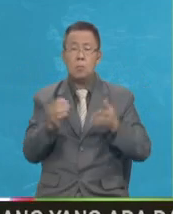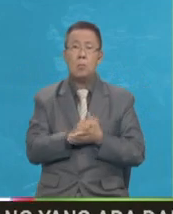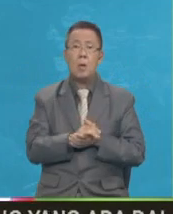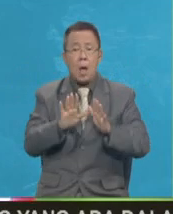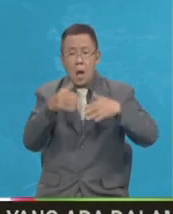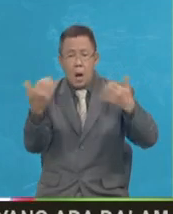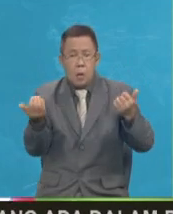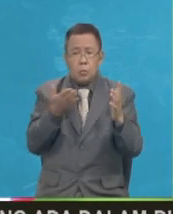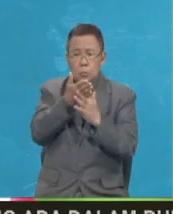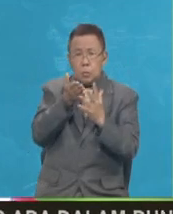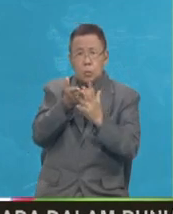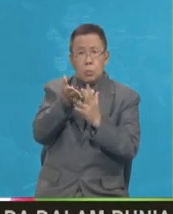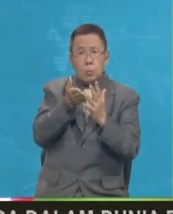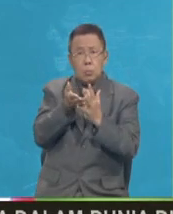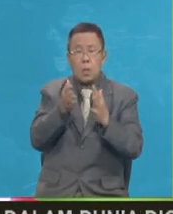stem